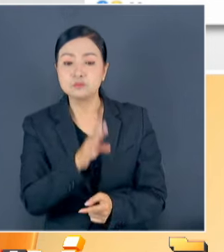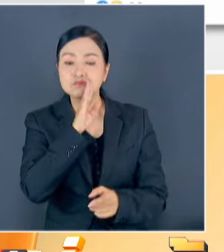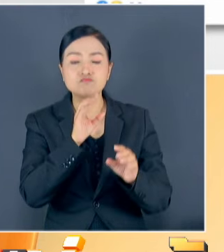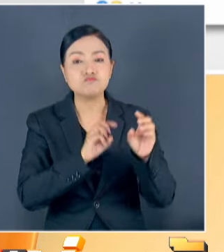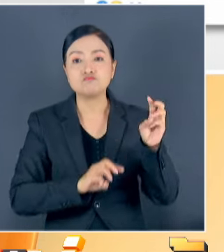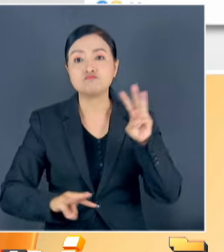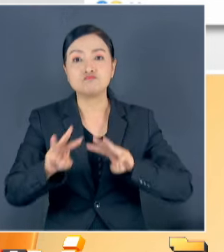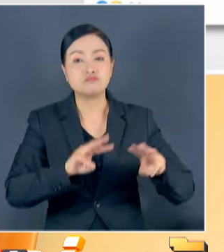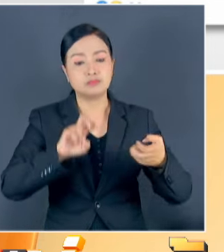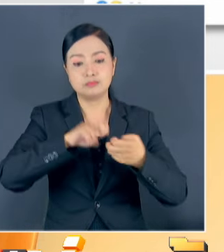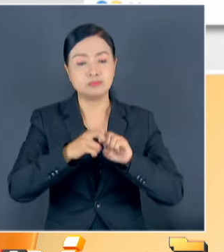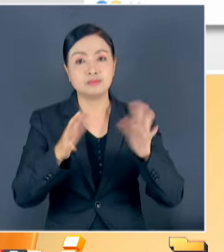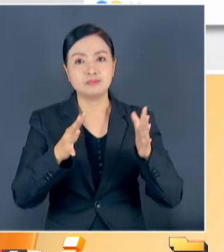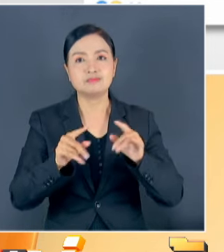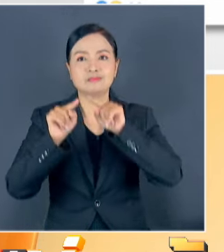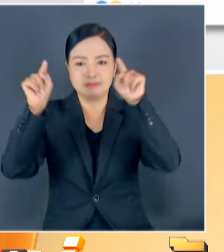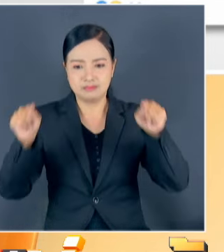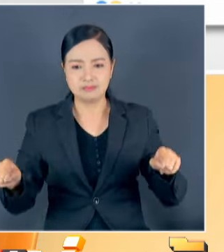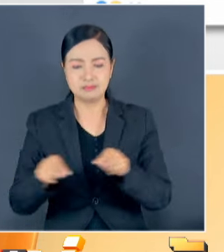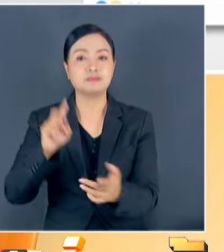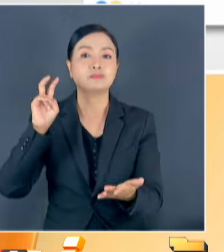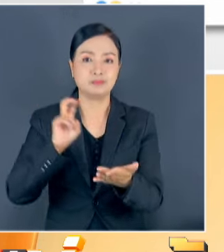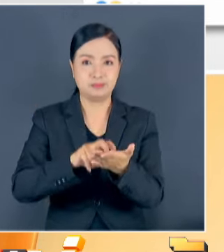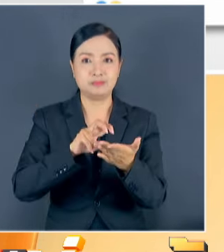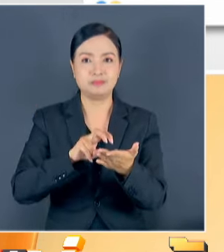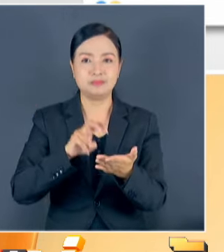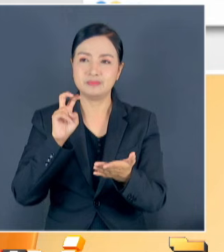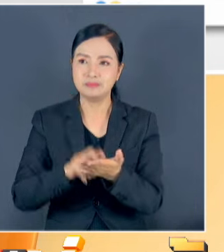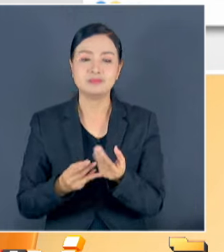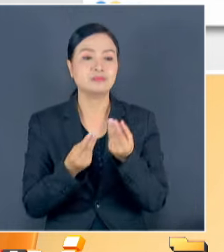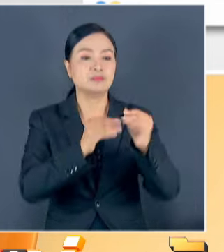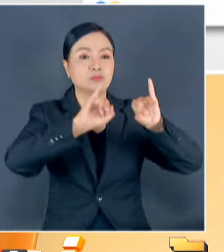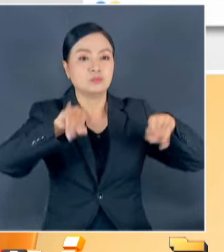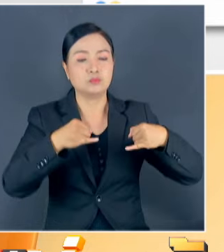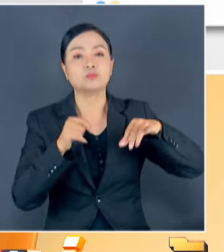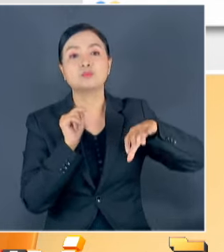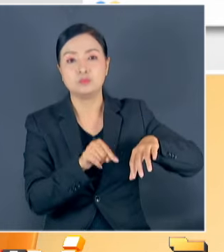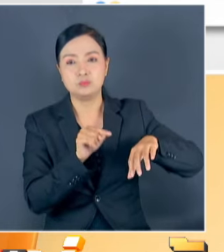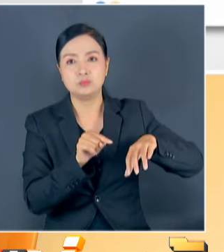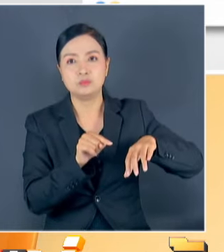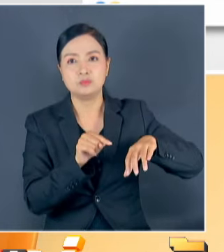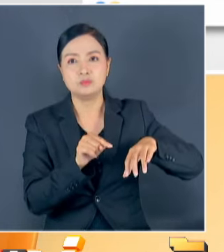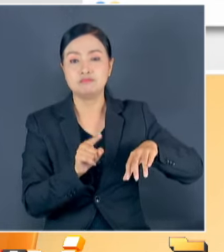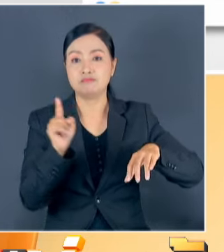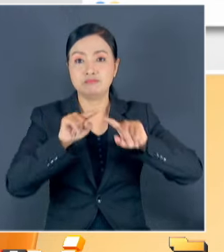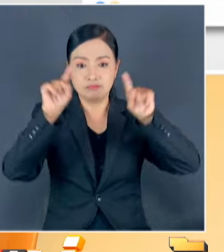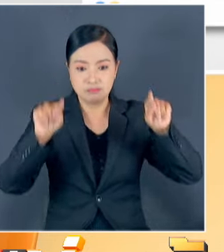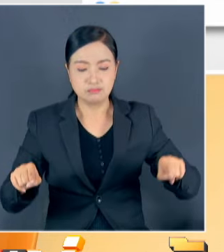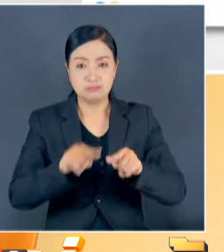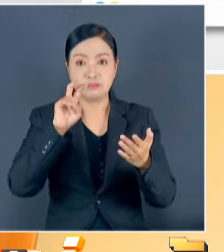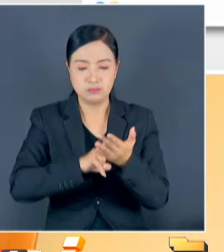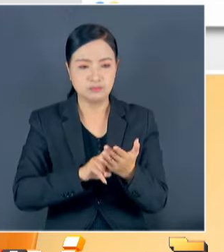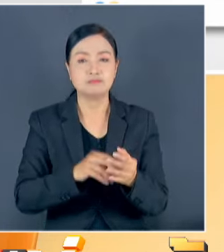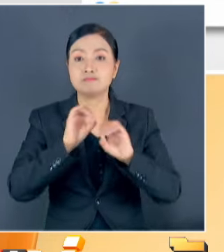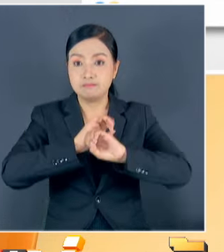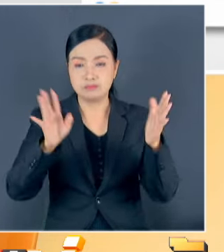อะไรผิดปกติจะออกใบเซอร์ให้ครับจะออกใบรับรองให้กับเจ้าของหอคือใบที่เขาออกให้เขาจะเขียนชัด